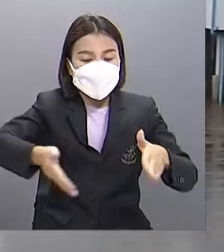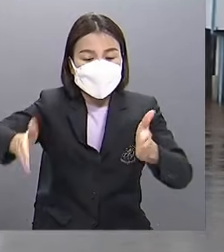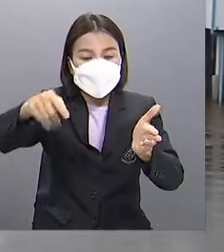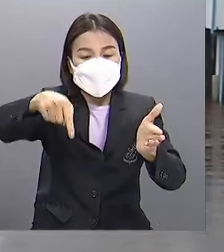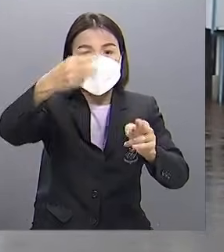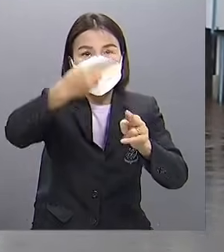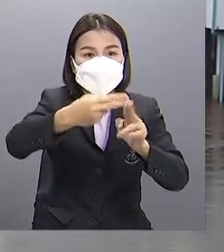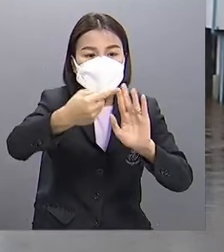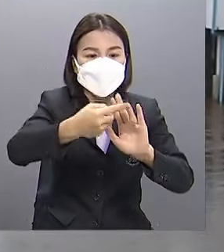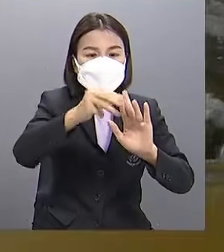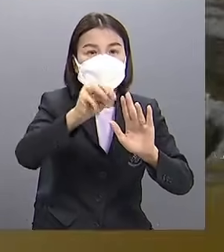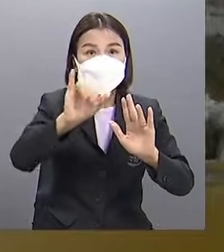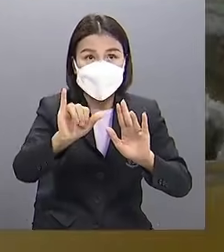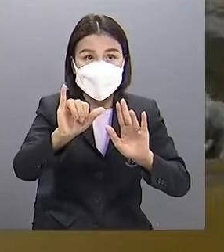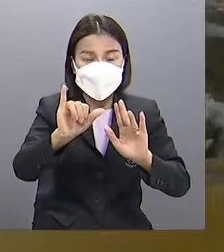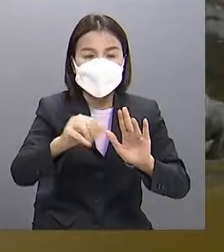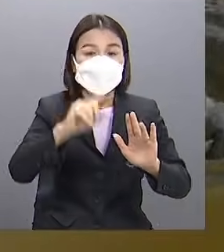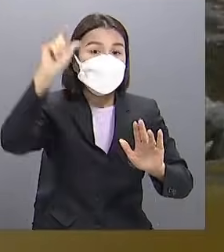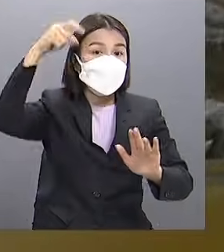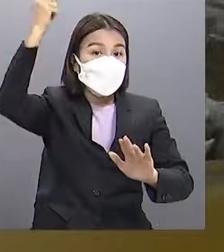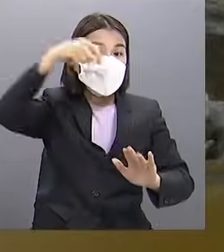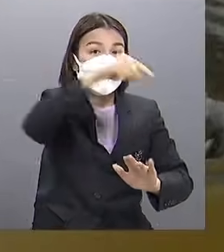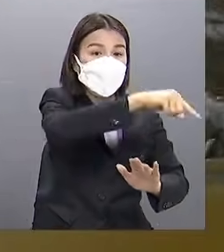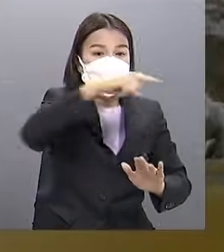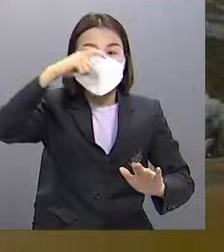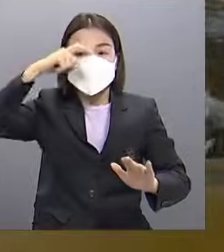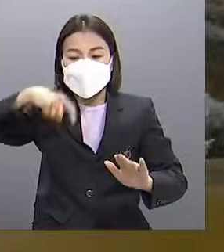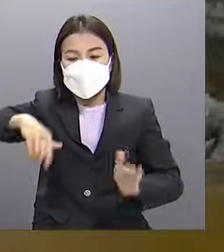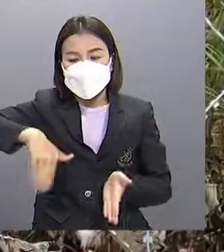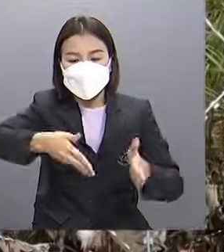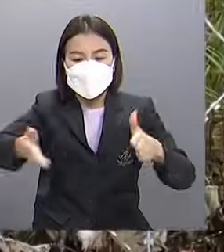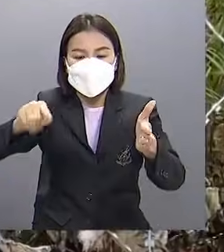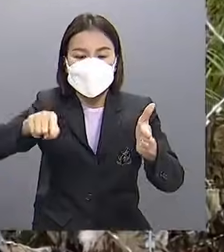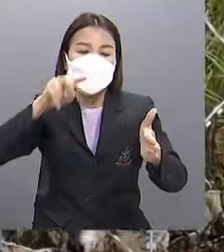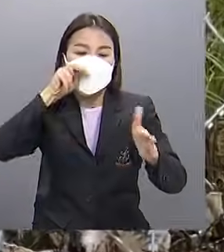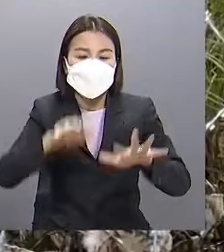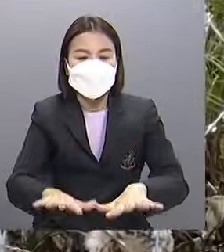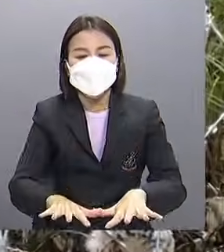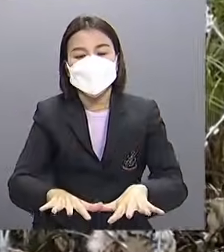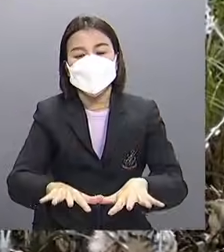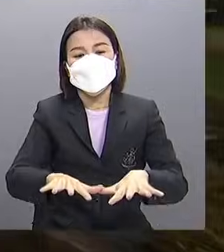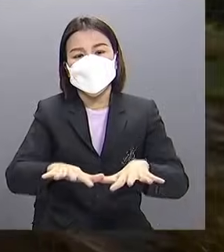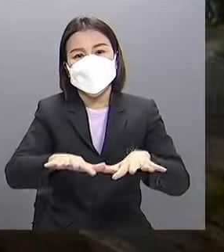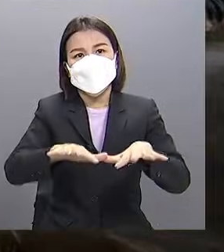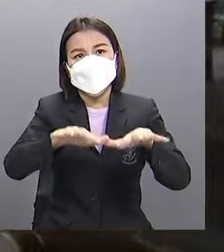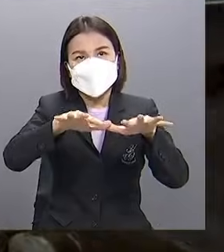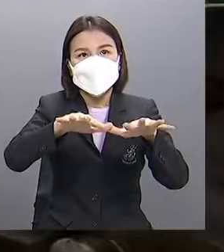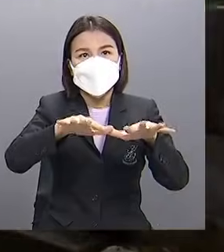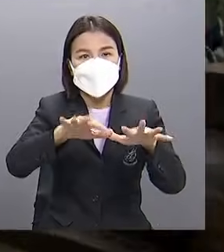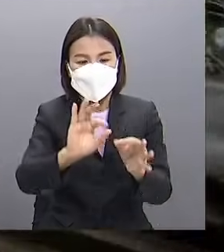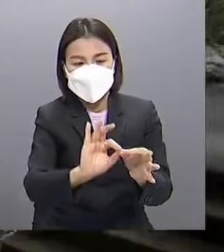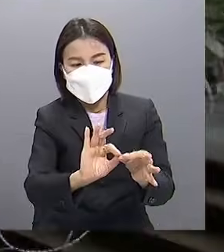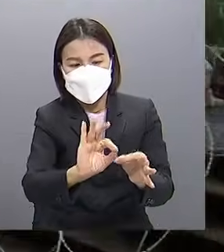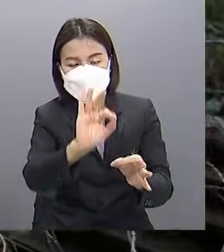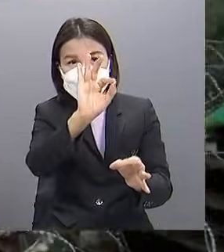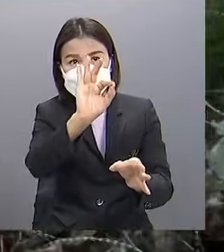แนวพรมแดนไทยเมียนมาระดับน้ำเพิ่มสูงขึ้นอย่างรวดเร็ว โดยที่จุดตรวจวัดระดับน้ำบริเวณเชิงสะพาน